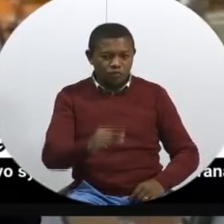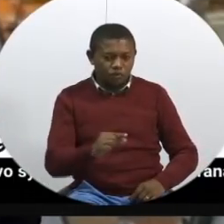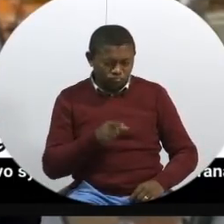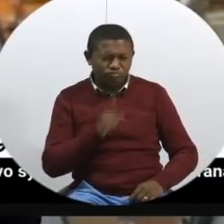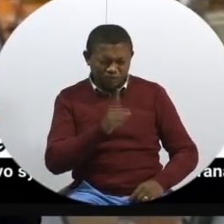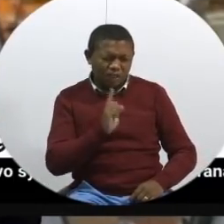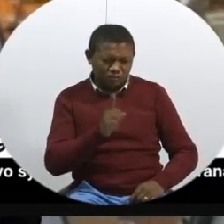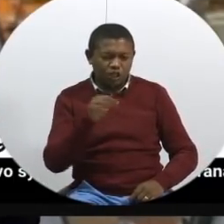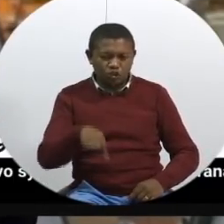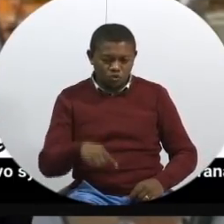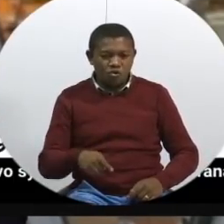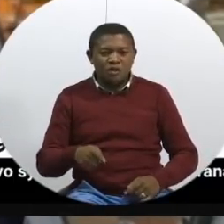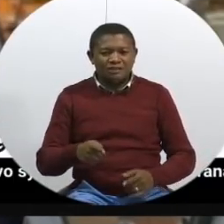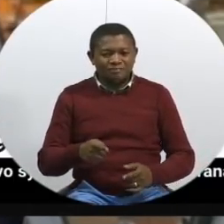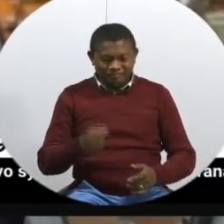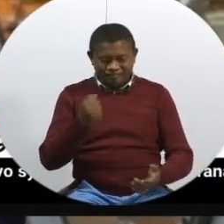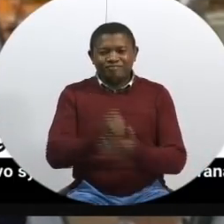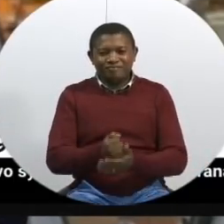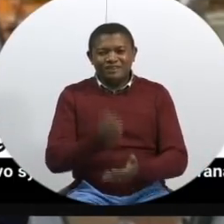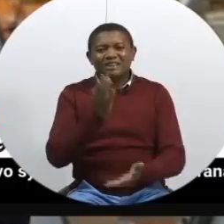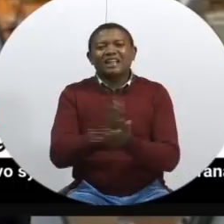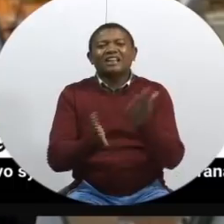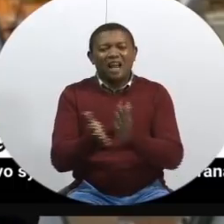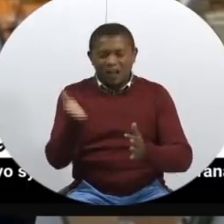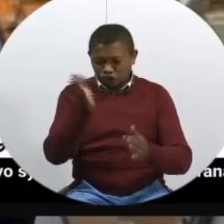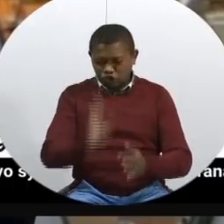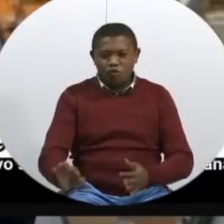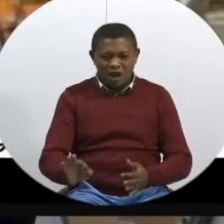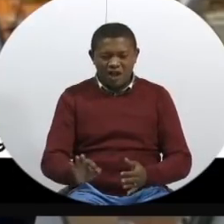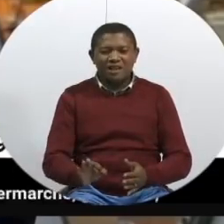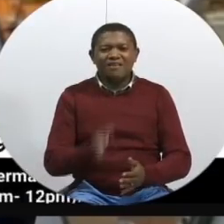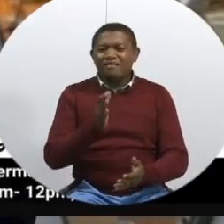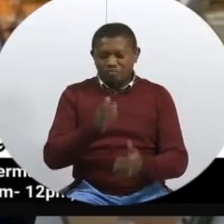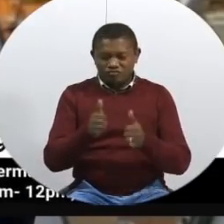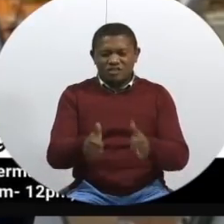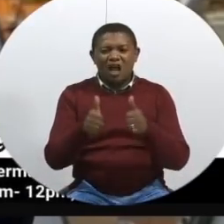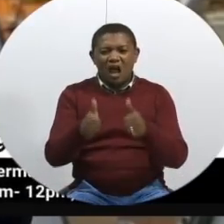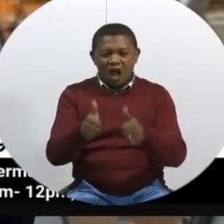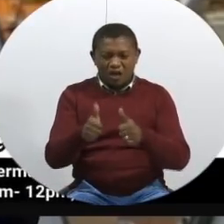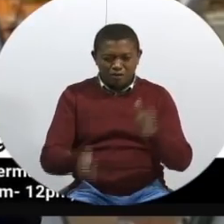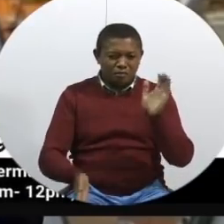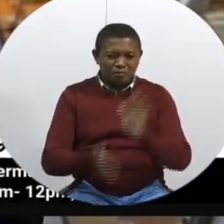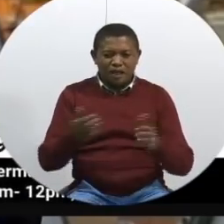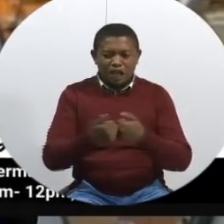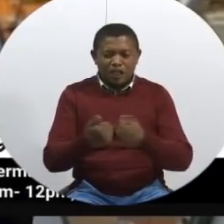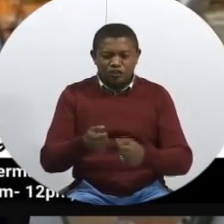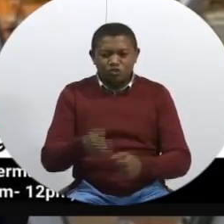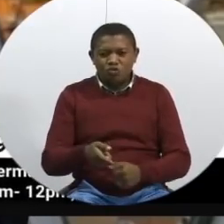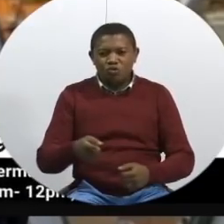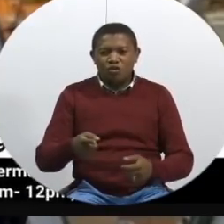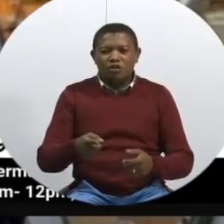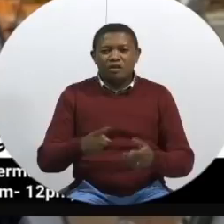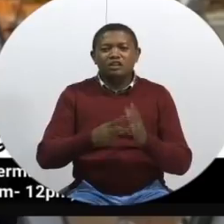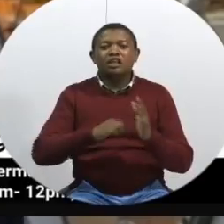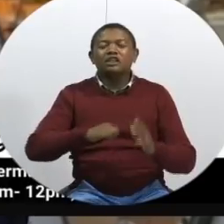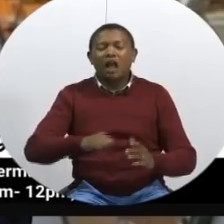an fa naomby an ny paikady napetrantsika. Ny antony dia izao, areto moa dia